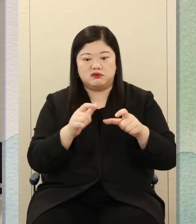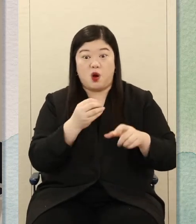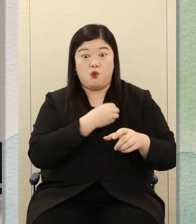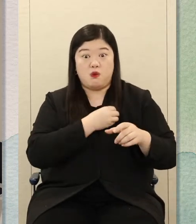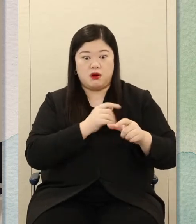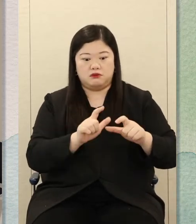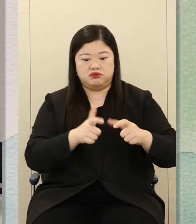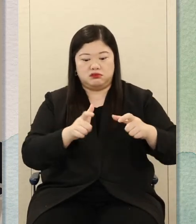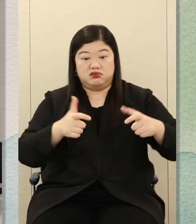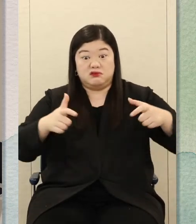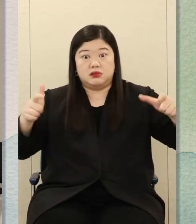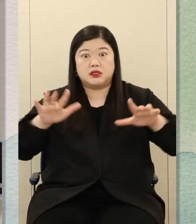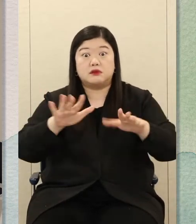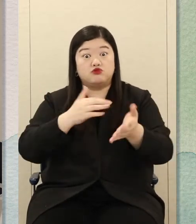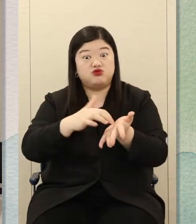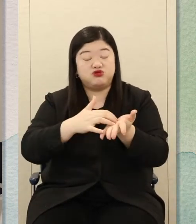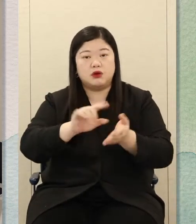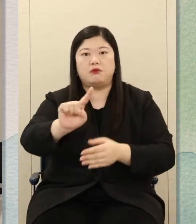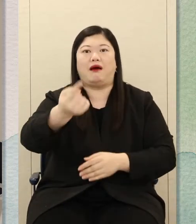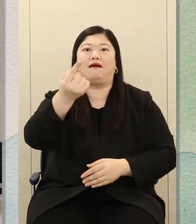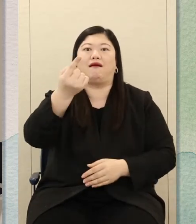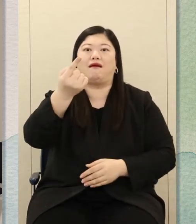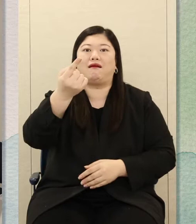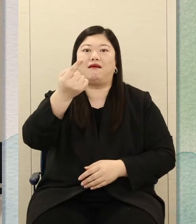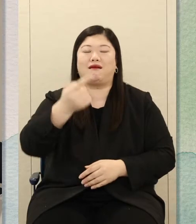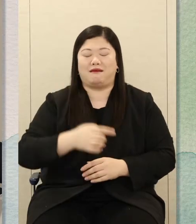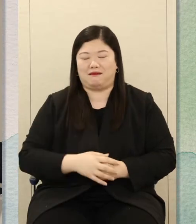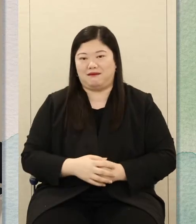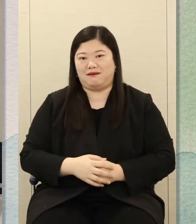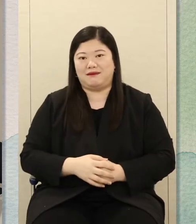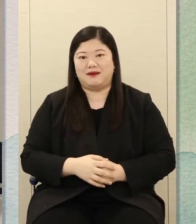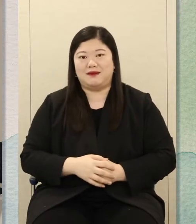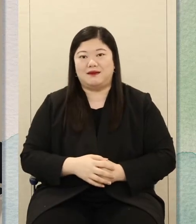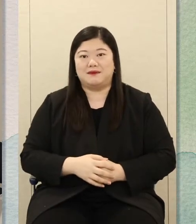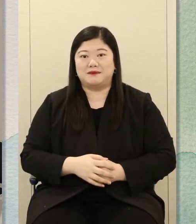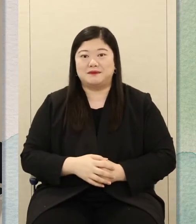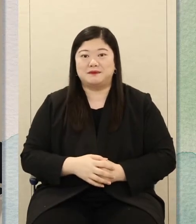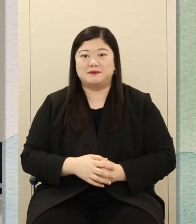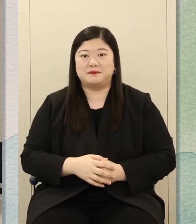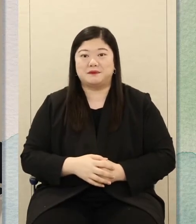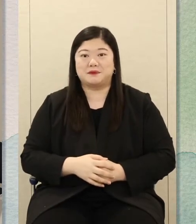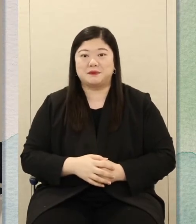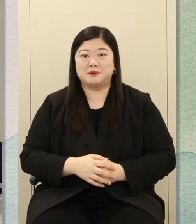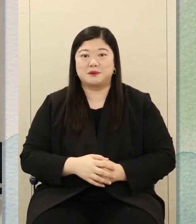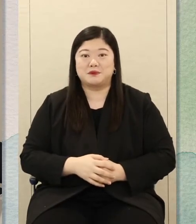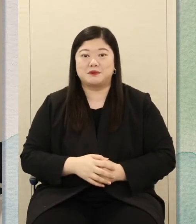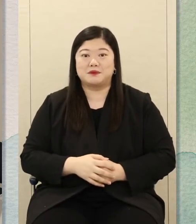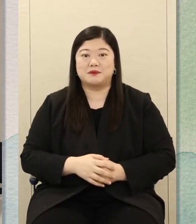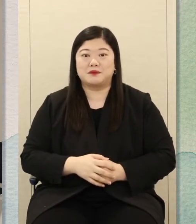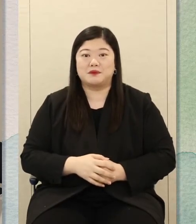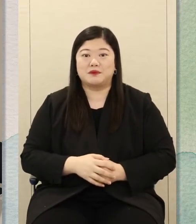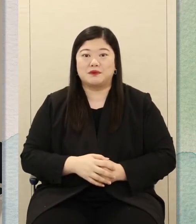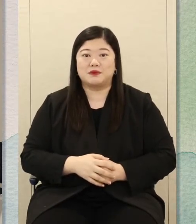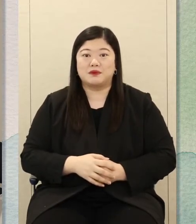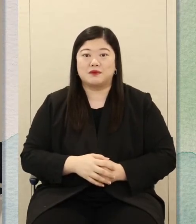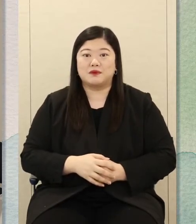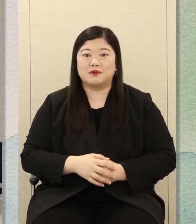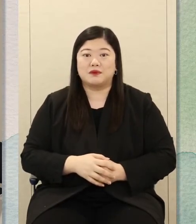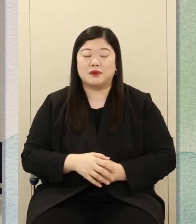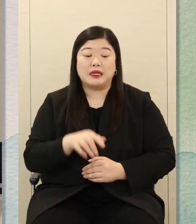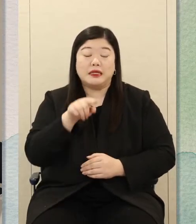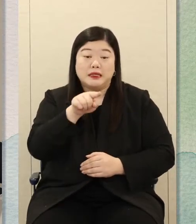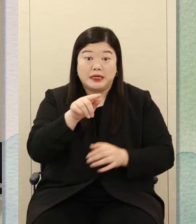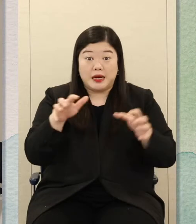큰 독서 동아리 만들어낸 거죠. 그래서 100명 정도 되는데 저렇게 자체적으로 한 50명, 100명 되면 제일 좋은